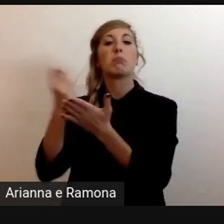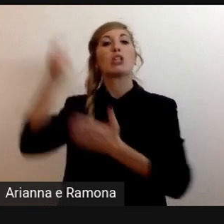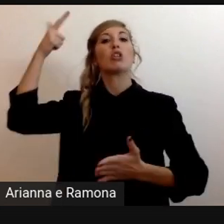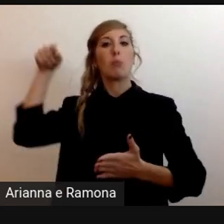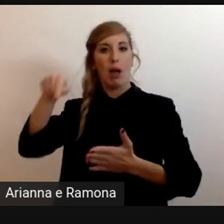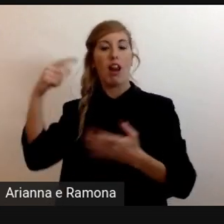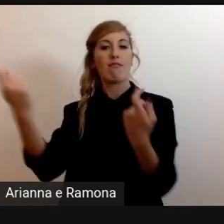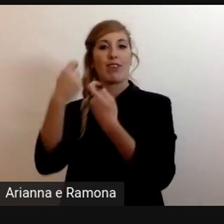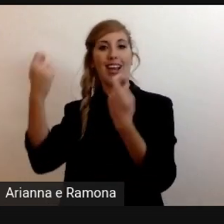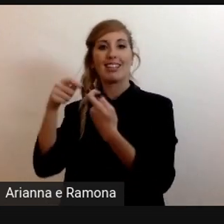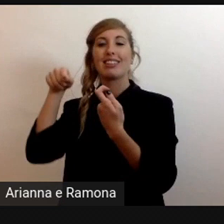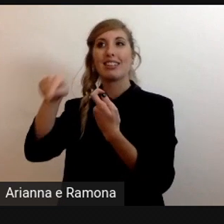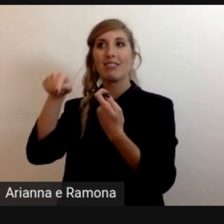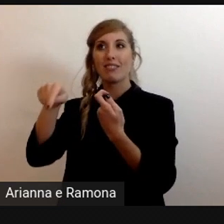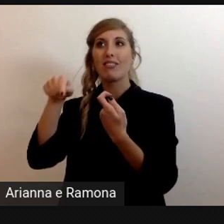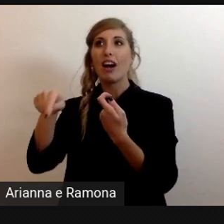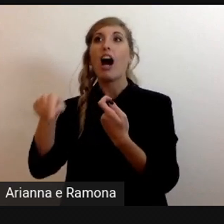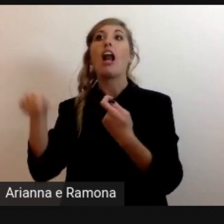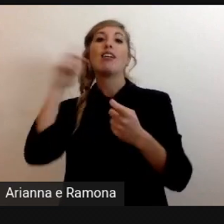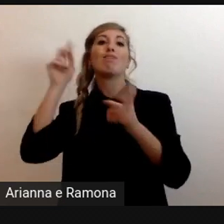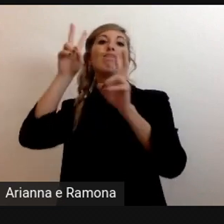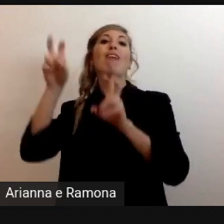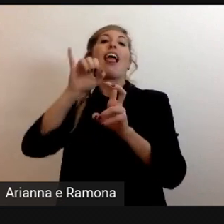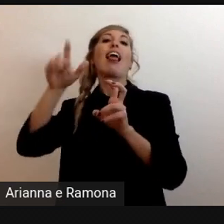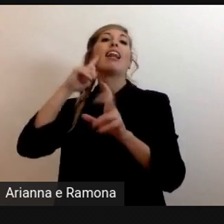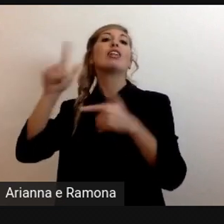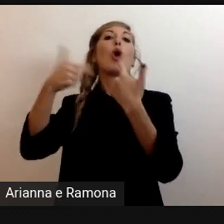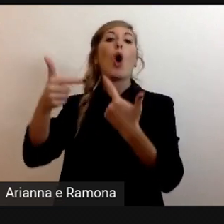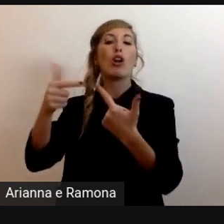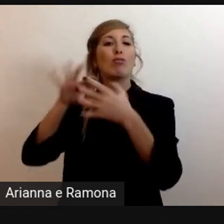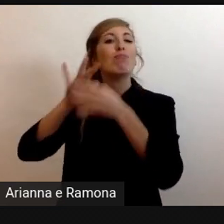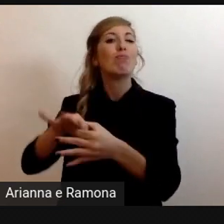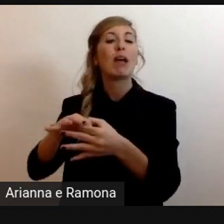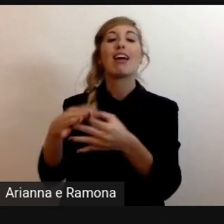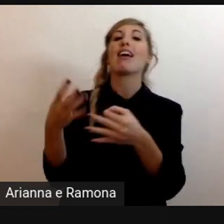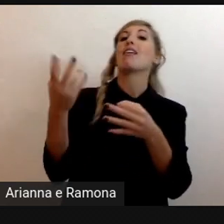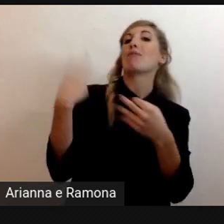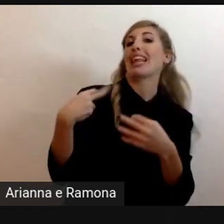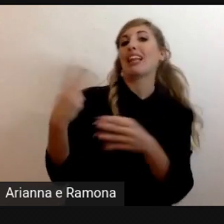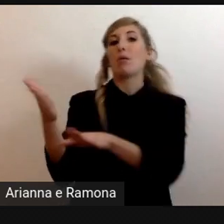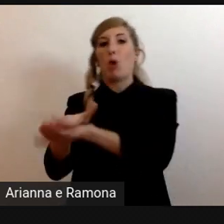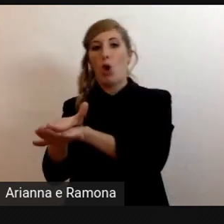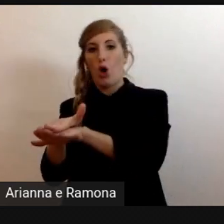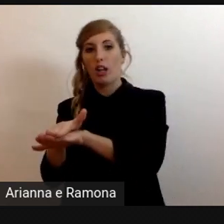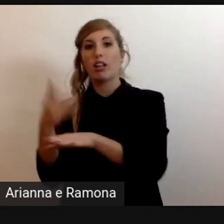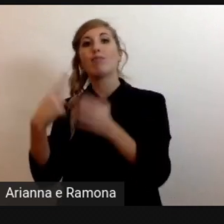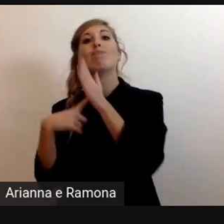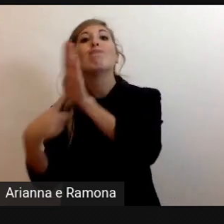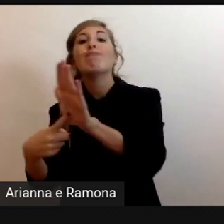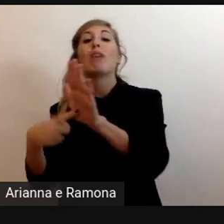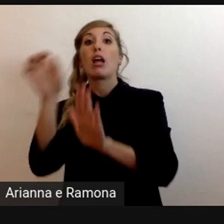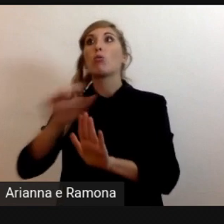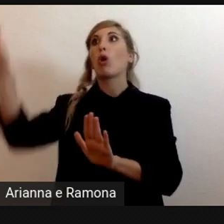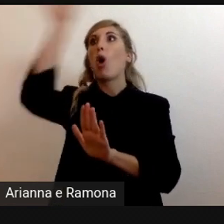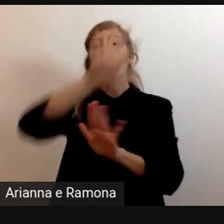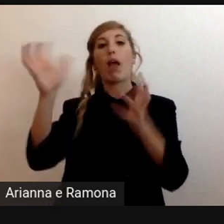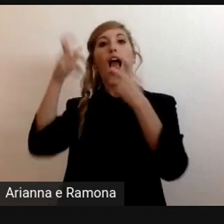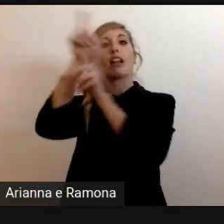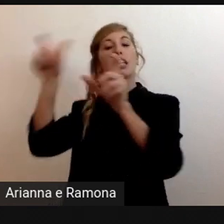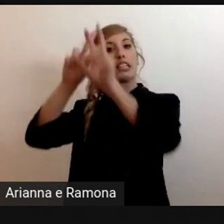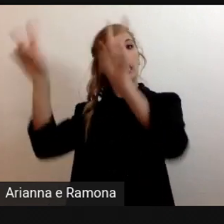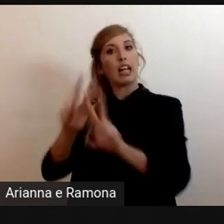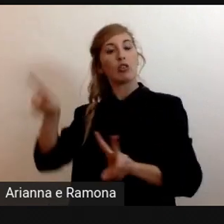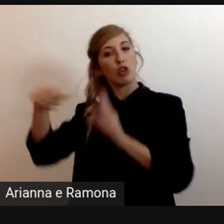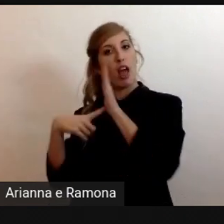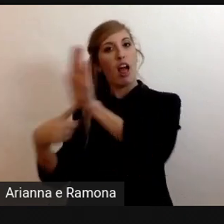collettiva chiamate il dono sulla vita e la morte che presenta le opere di sette artisti internazionali e in